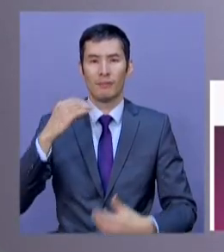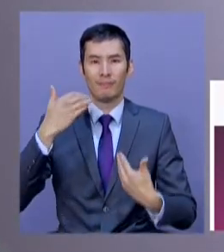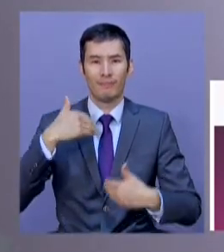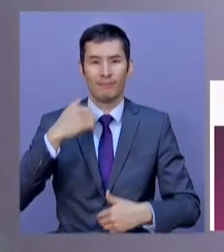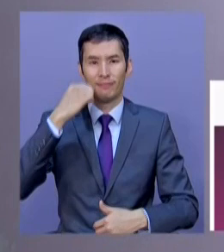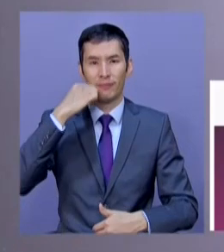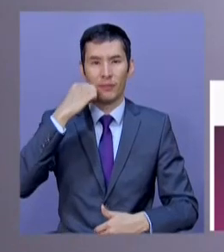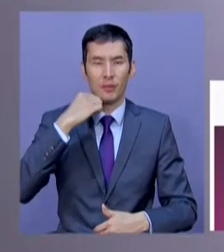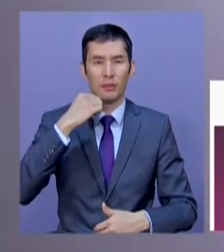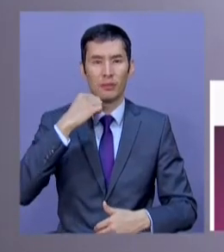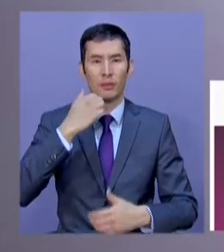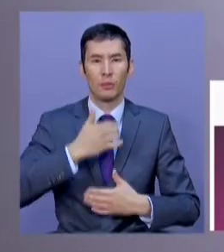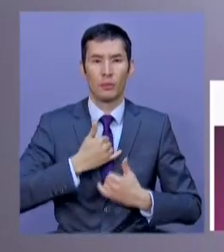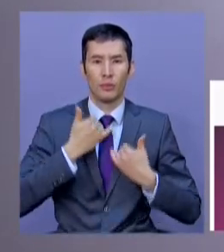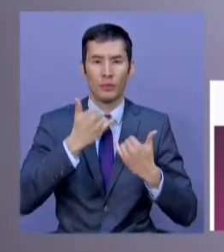үлкендерді сыйлап,